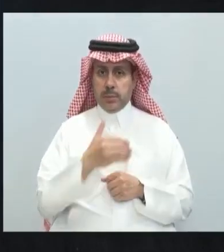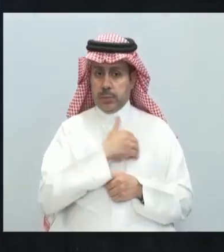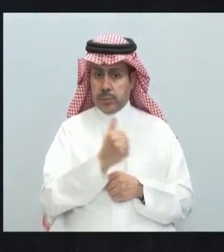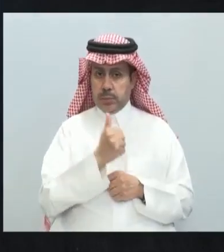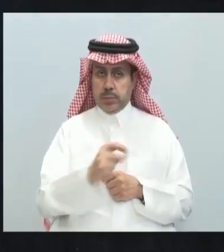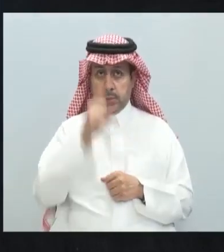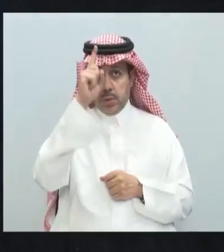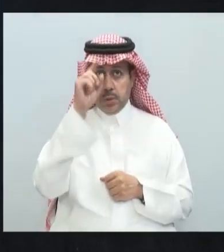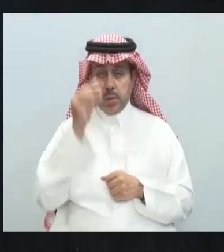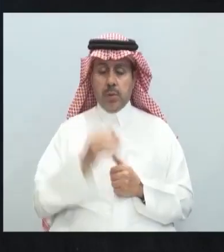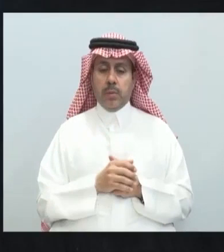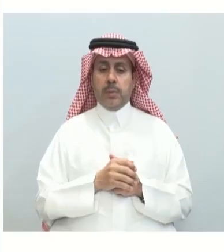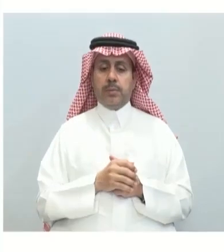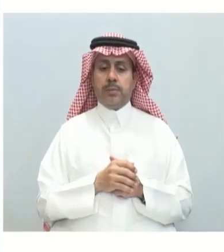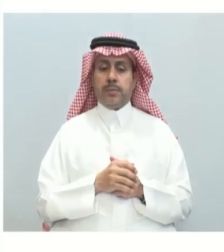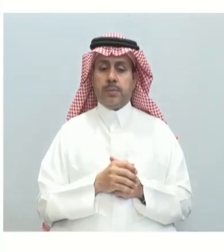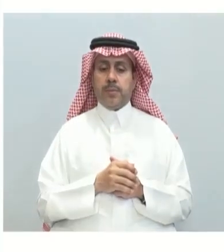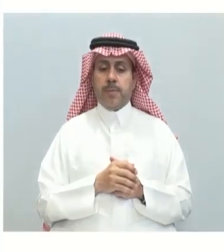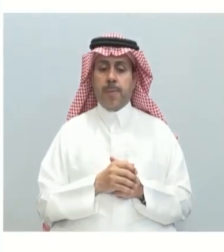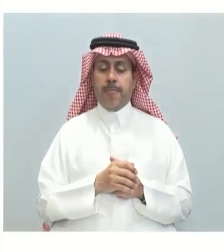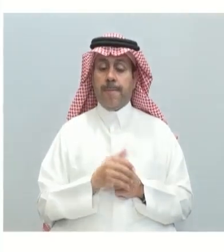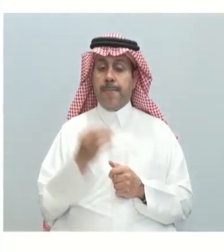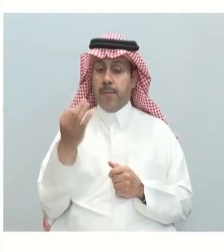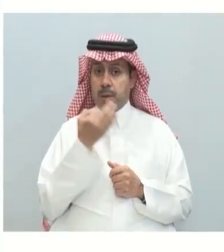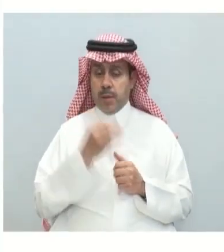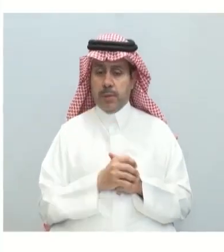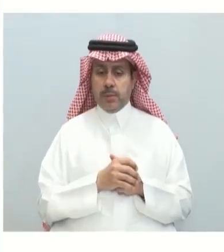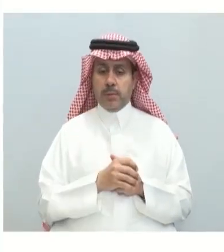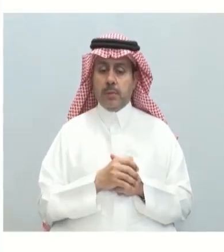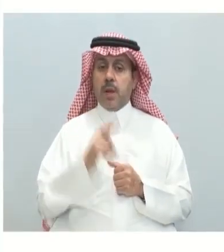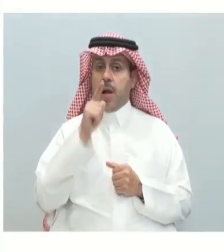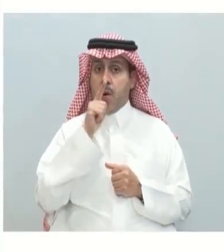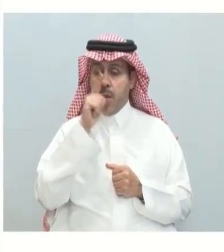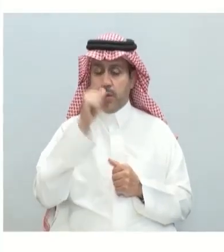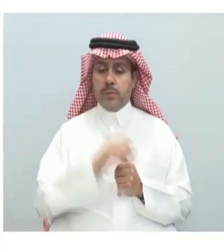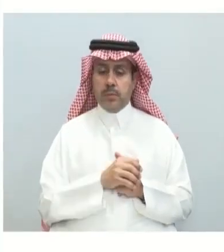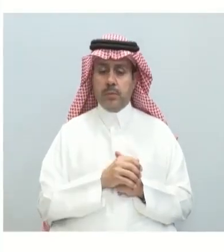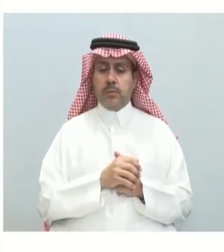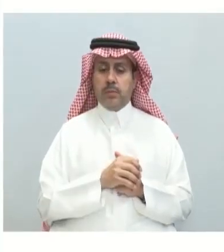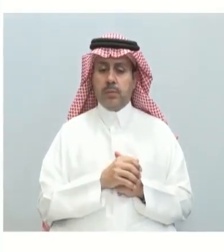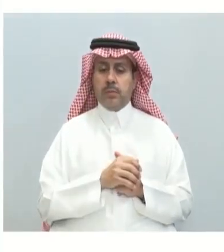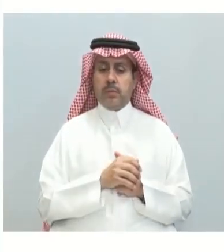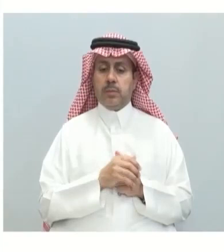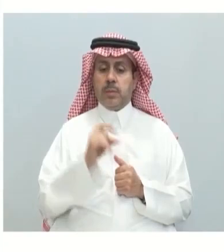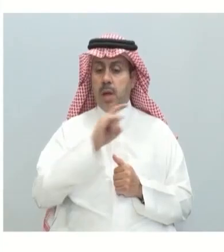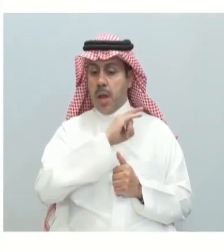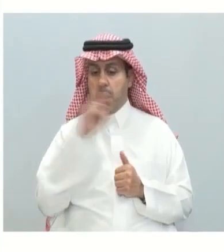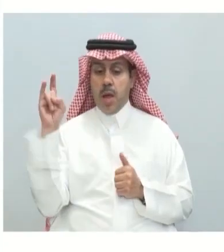عند الله كريما ايضا من من الكلمات عندنا قول الله جل وعلا لا يفتننكم